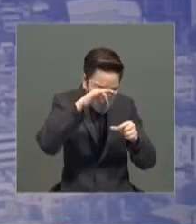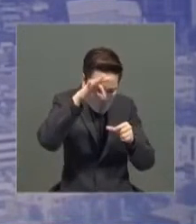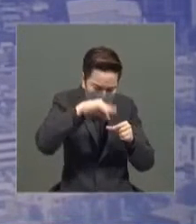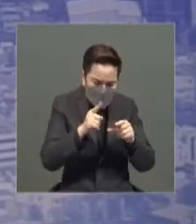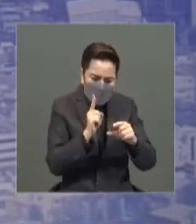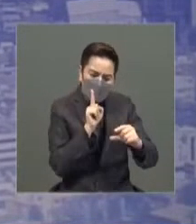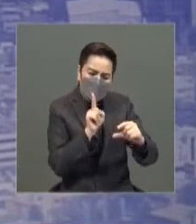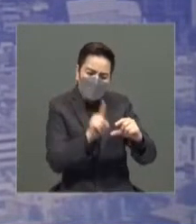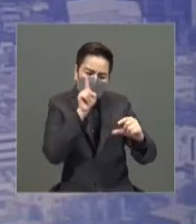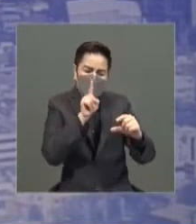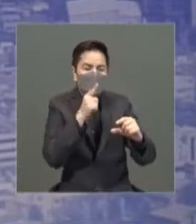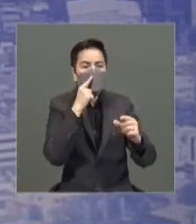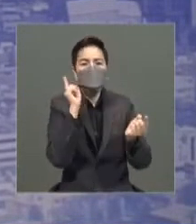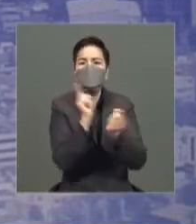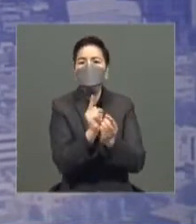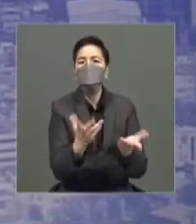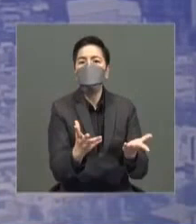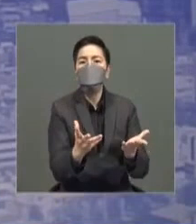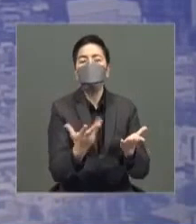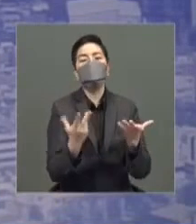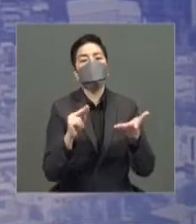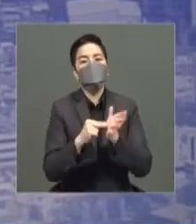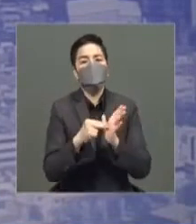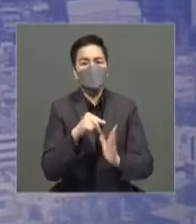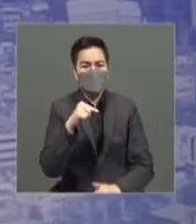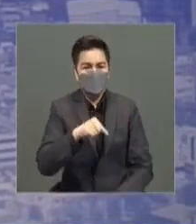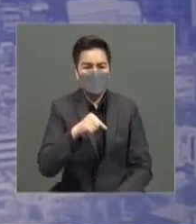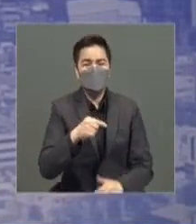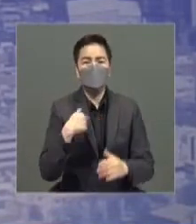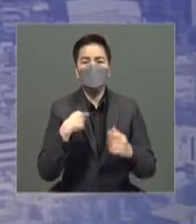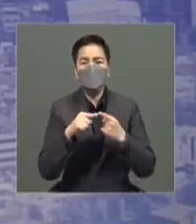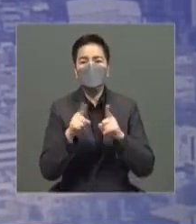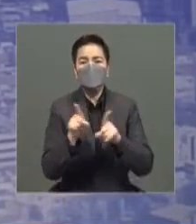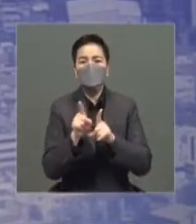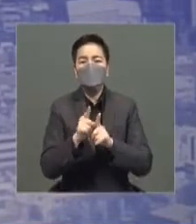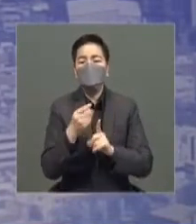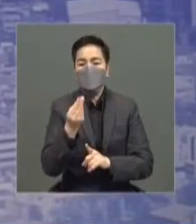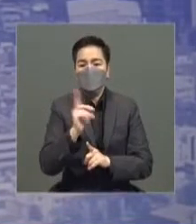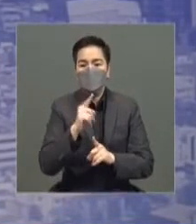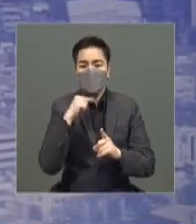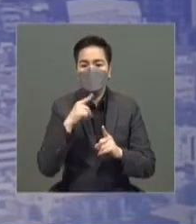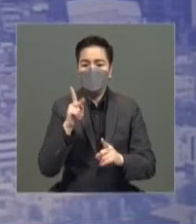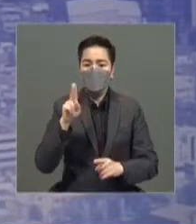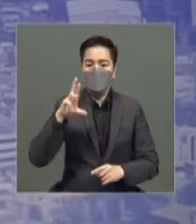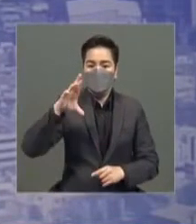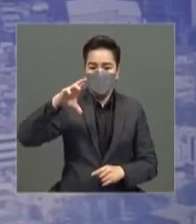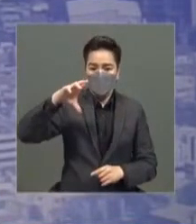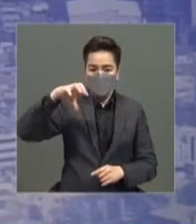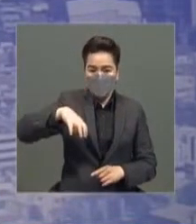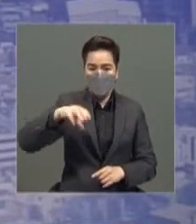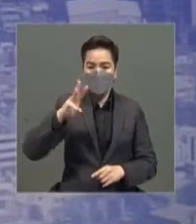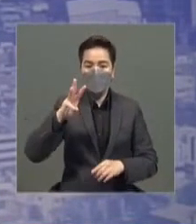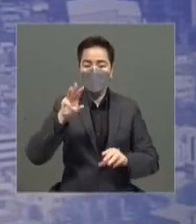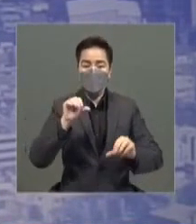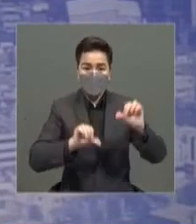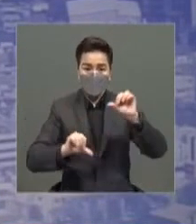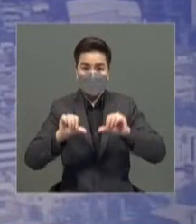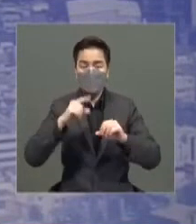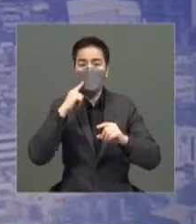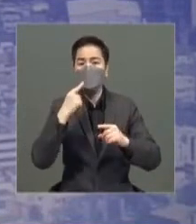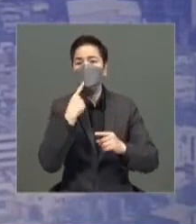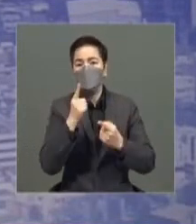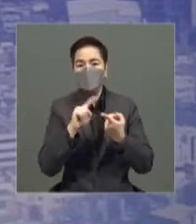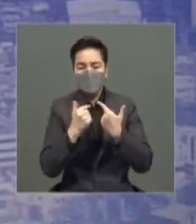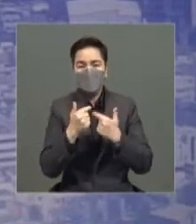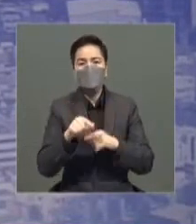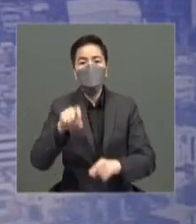รวจแบบ rapid test ตรวจไม่เจออย่างนี้เป็นต้นนะคะก็ยกตัวอย่างนะคะว่ากรมวิทย์บอกว่า สามารถใช้ในกรณี